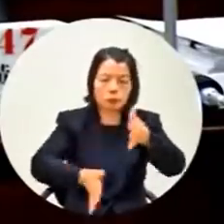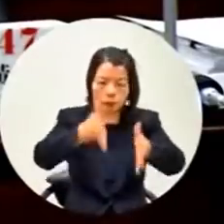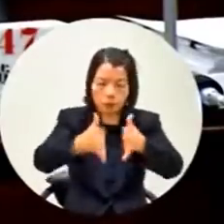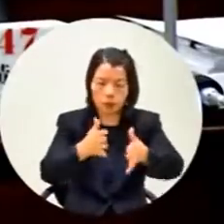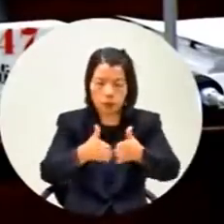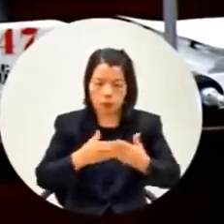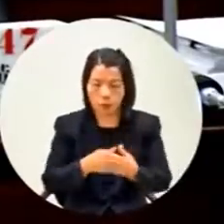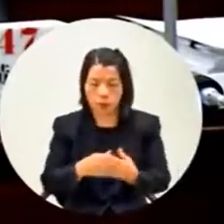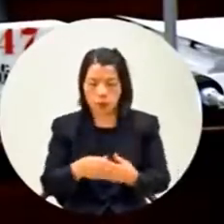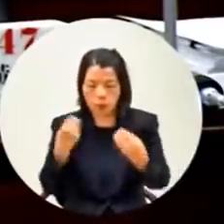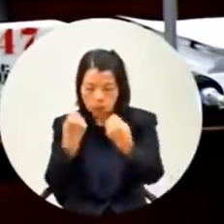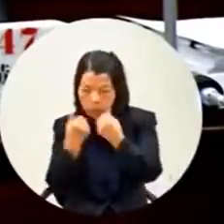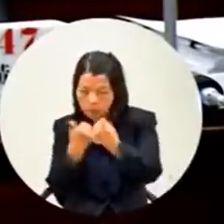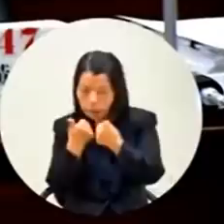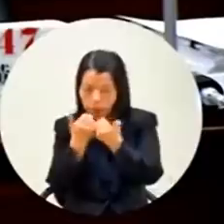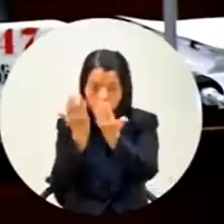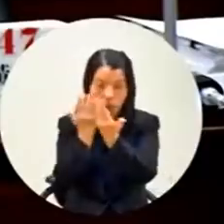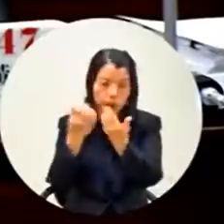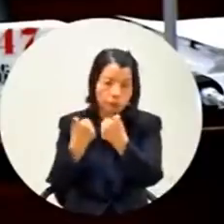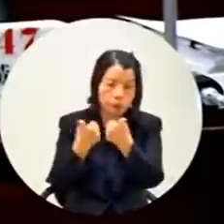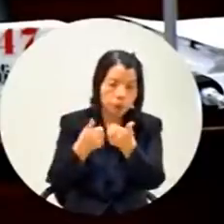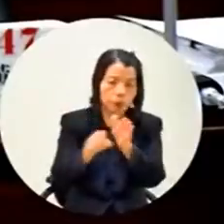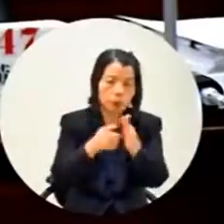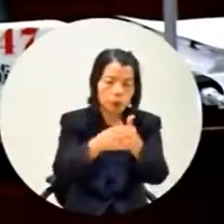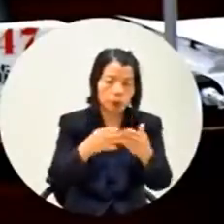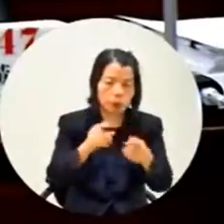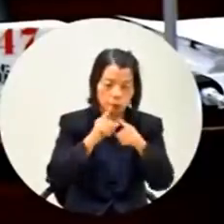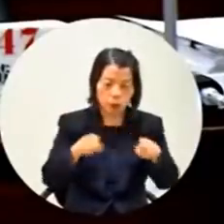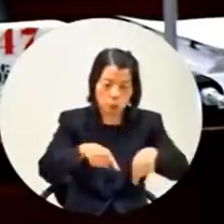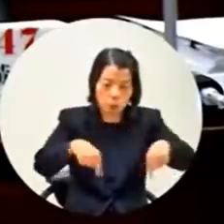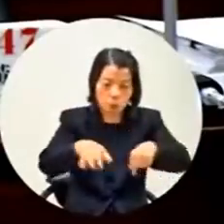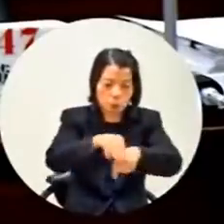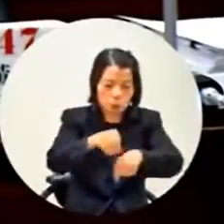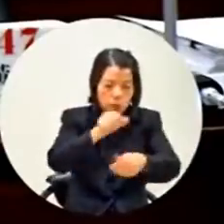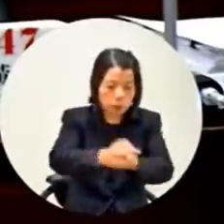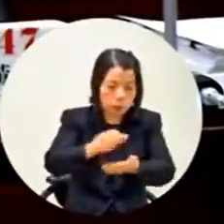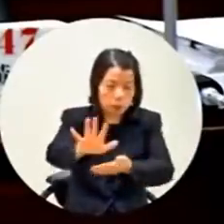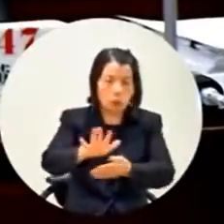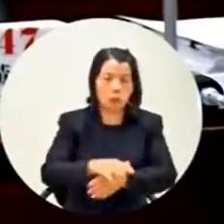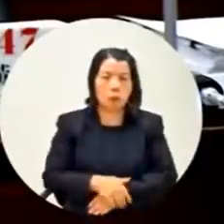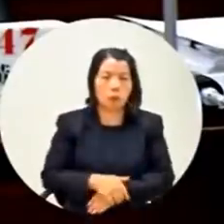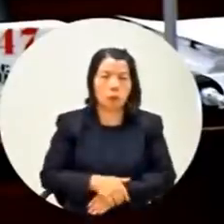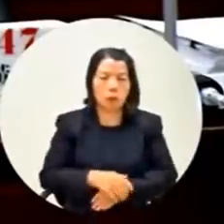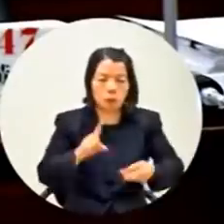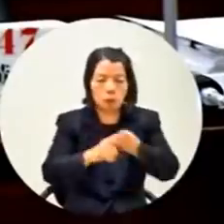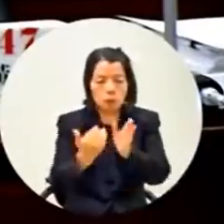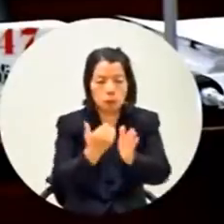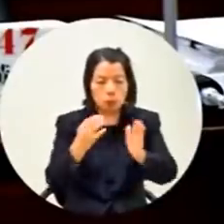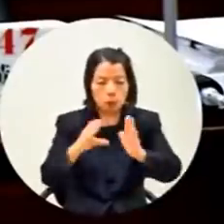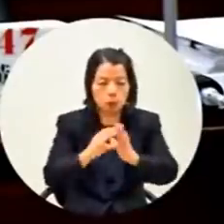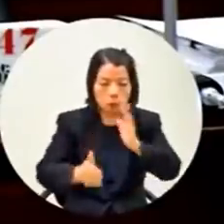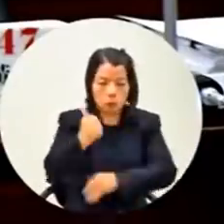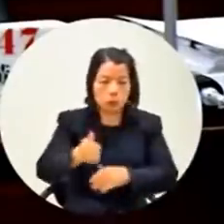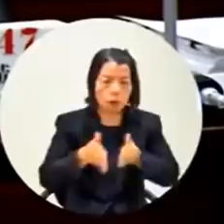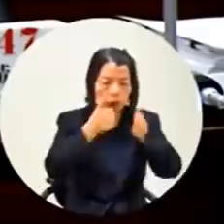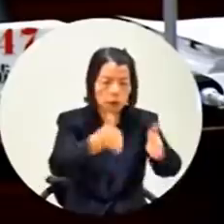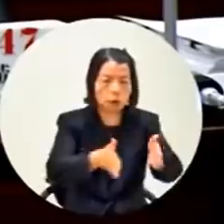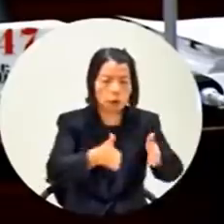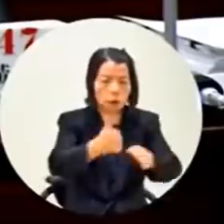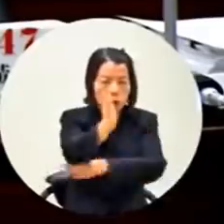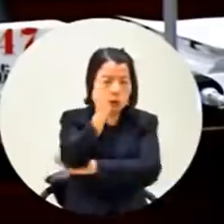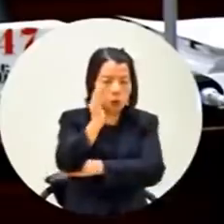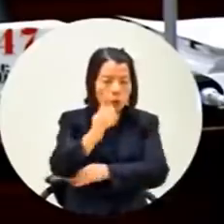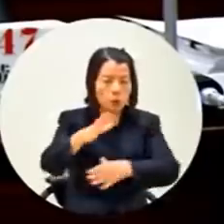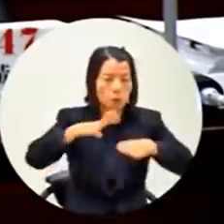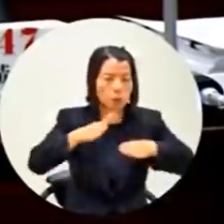音带当中，王端仁前局长数度提到要向府内长官